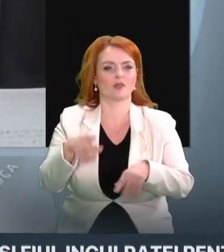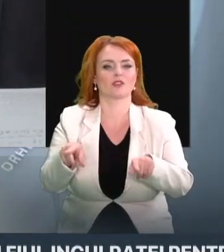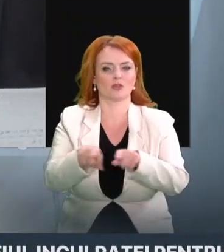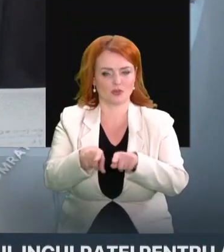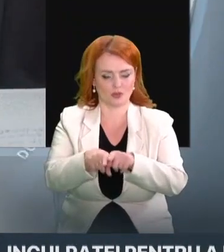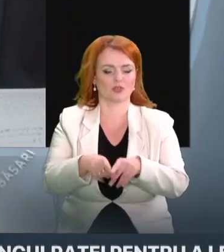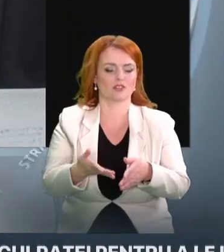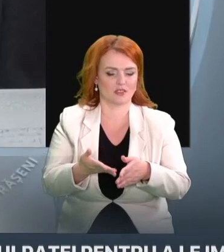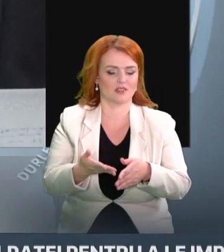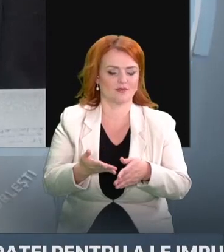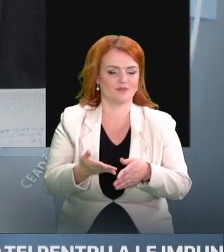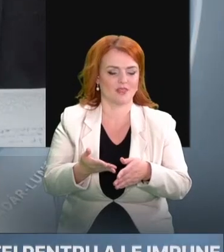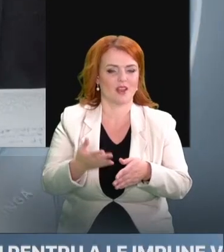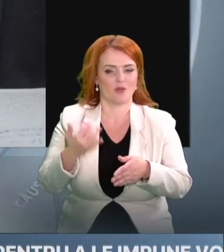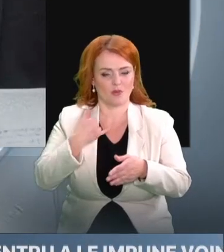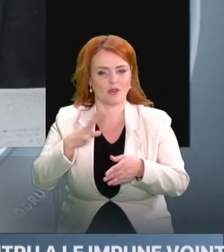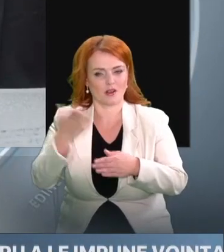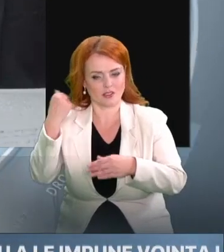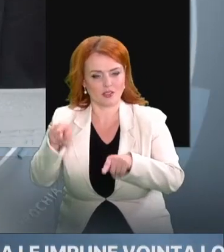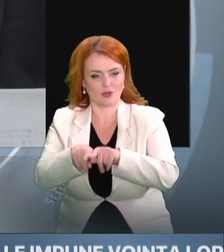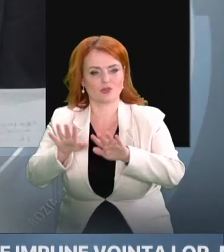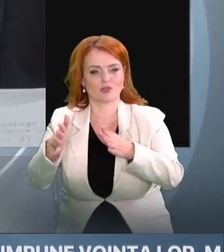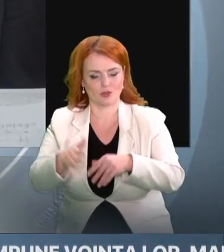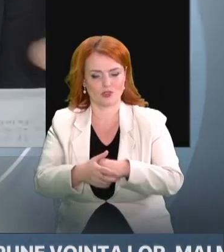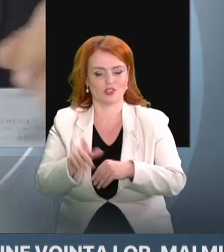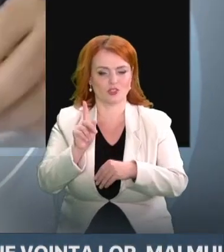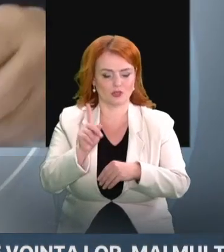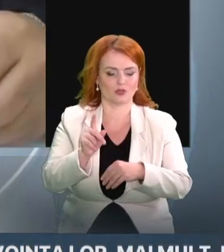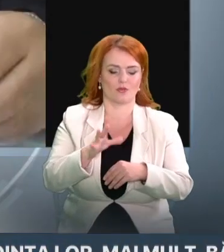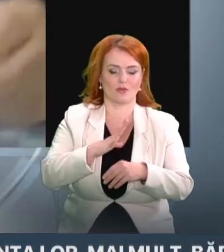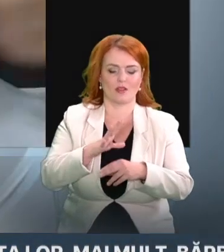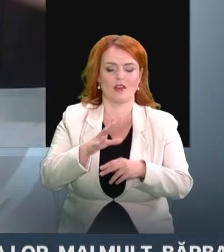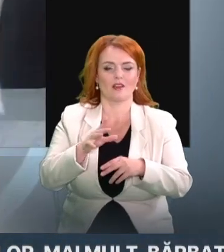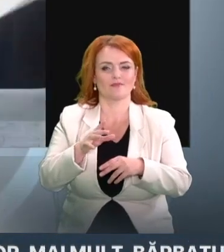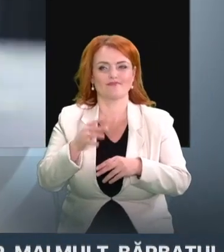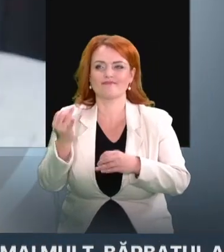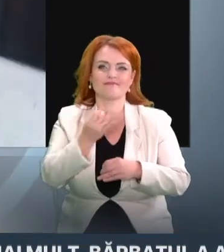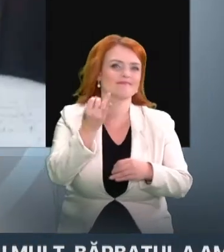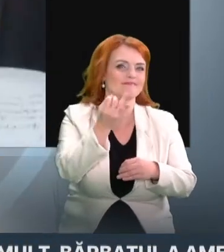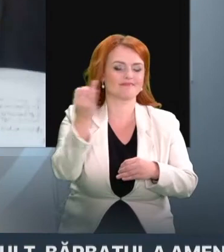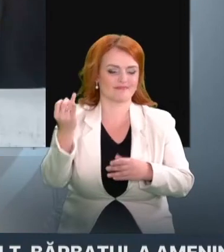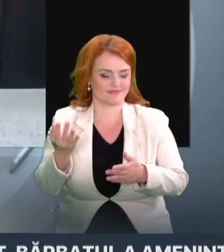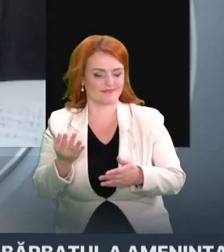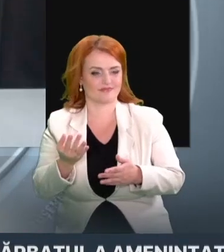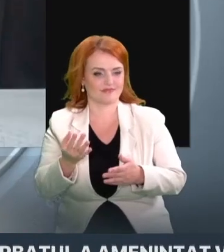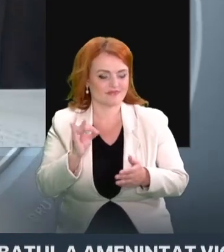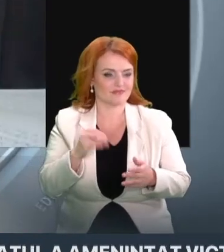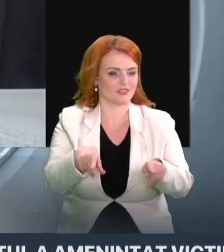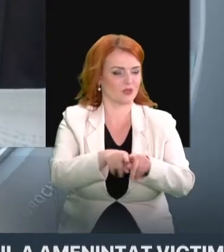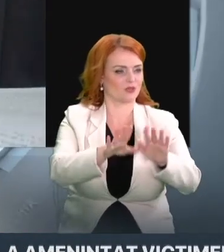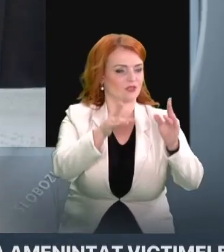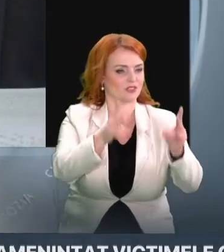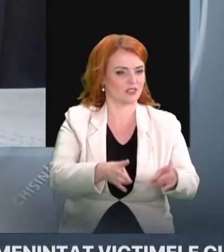față. Asta este un scenariu, da? Un alt scenariu poate fi, adică că a fost adiminită de un